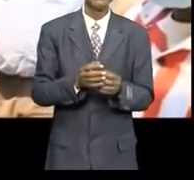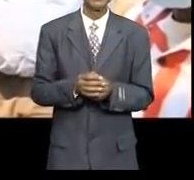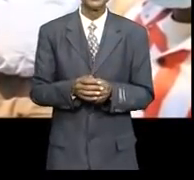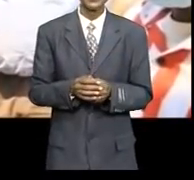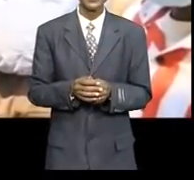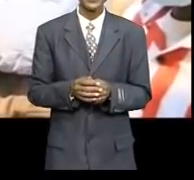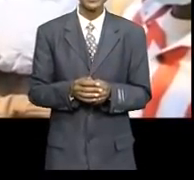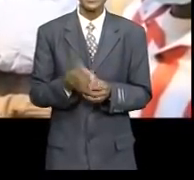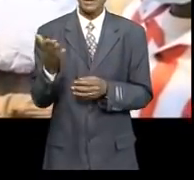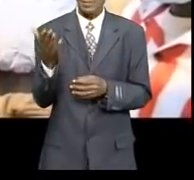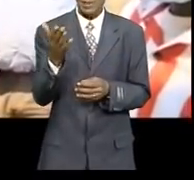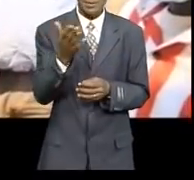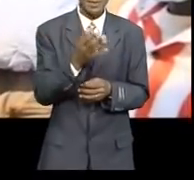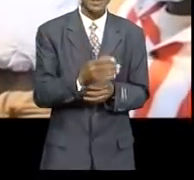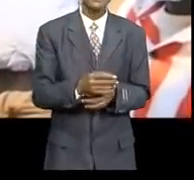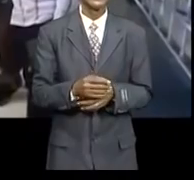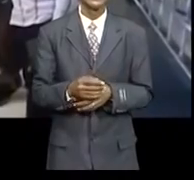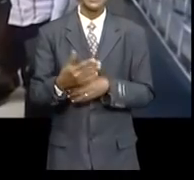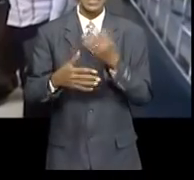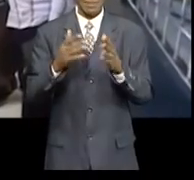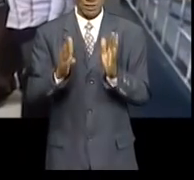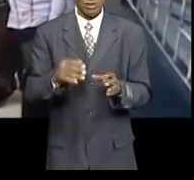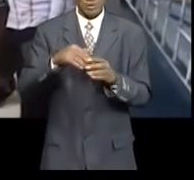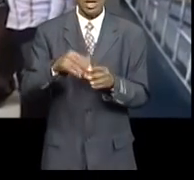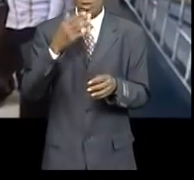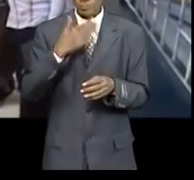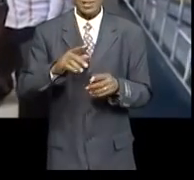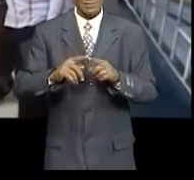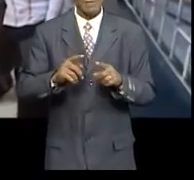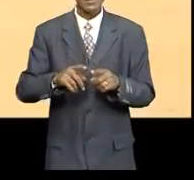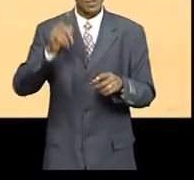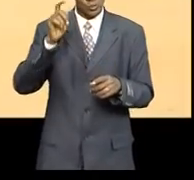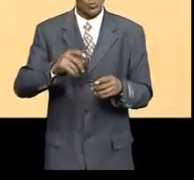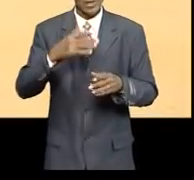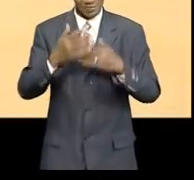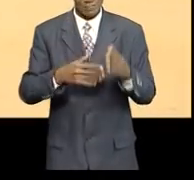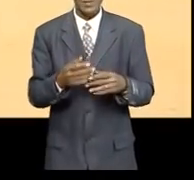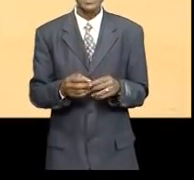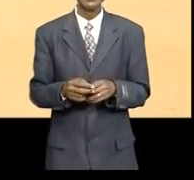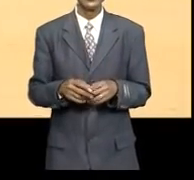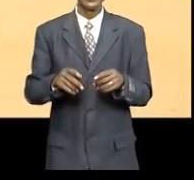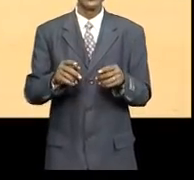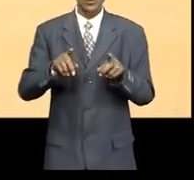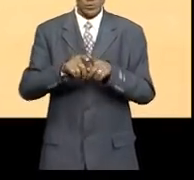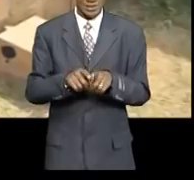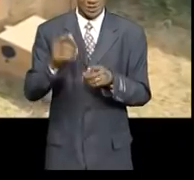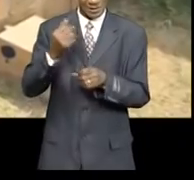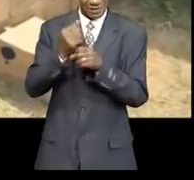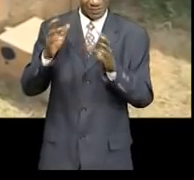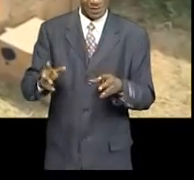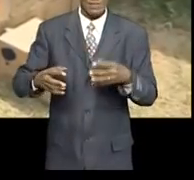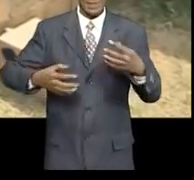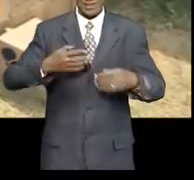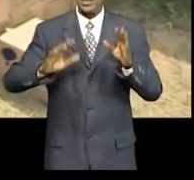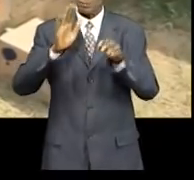résoudre positivement, de manière générale, aux différentes revendications enregistrées dans les secteurs de la santé. De son côté, le